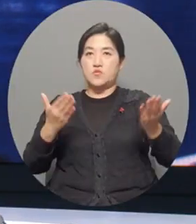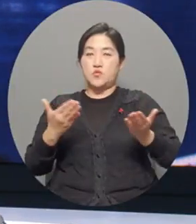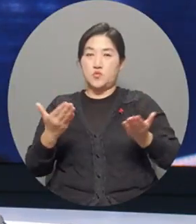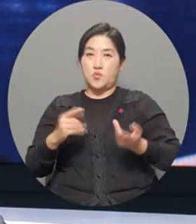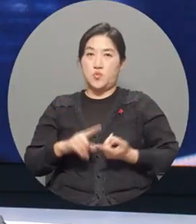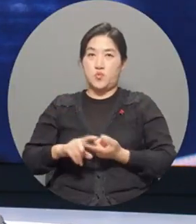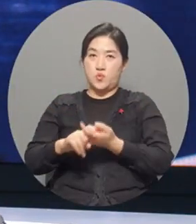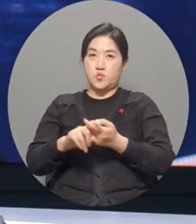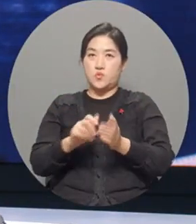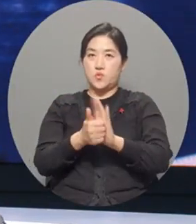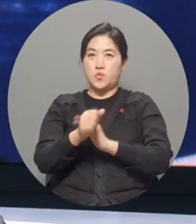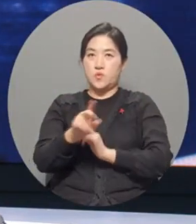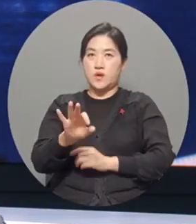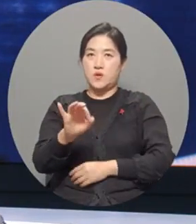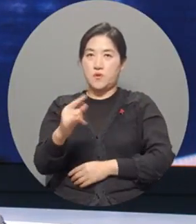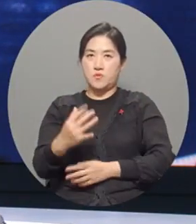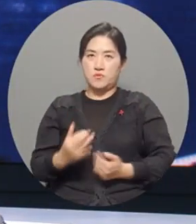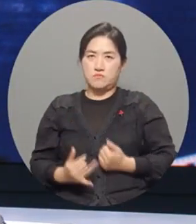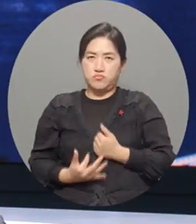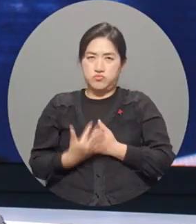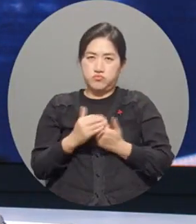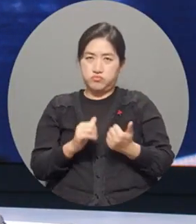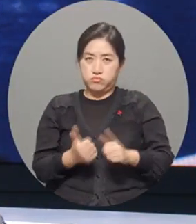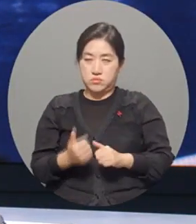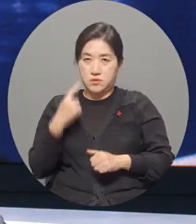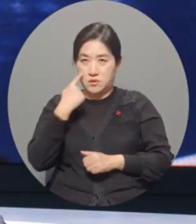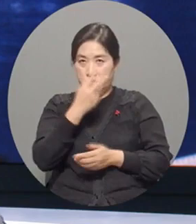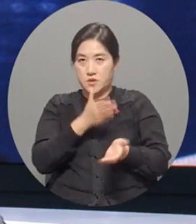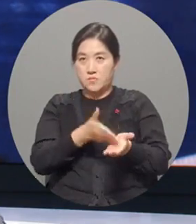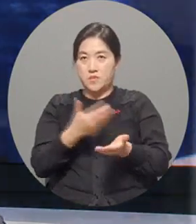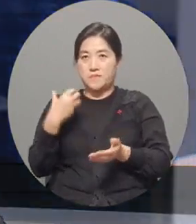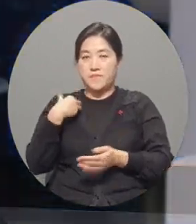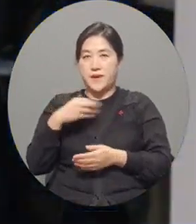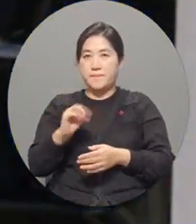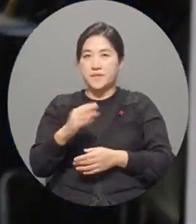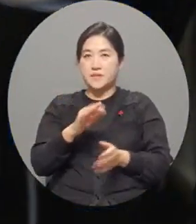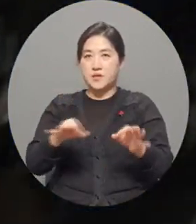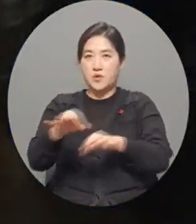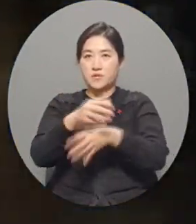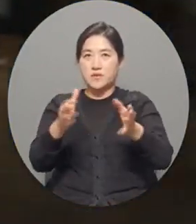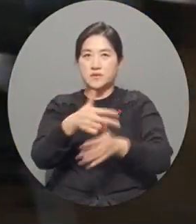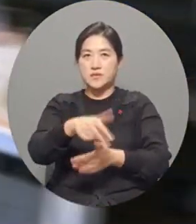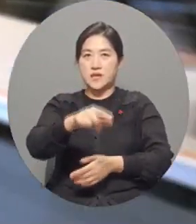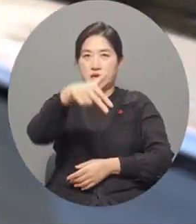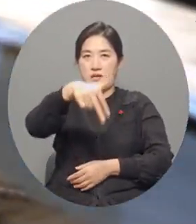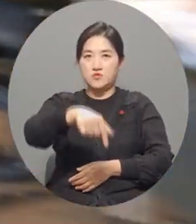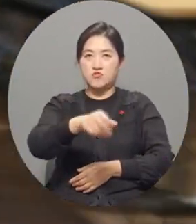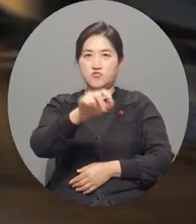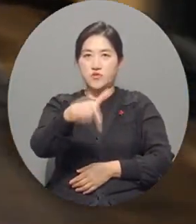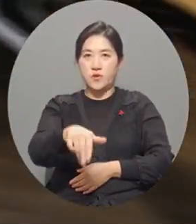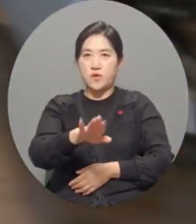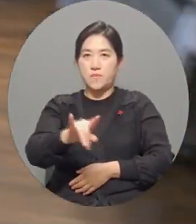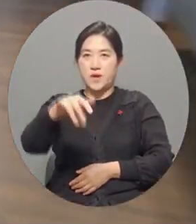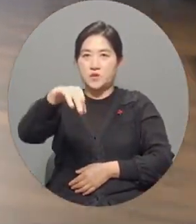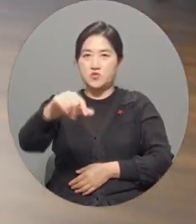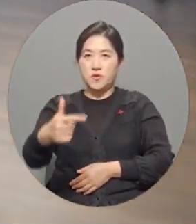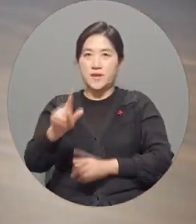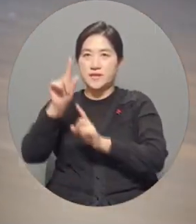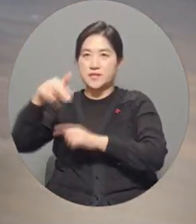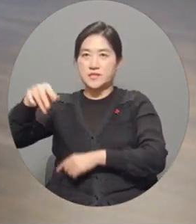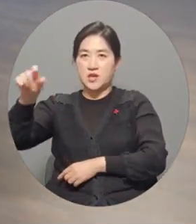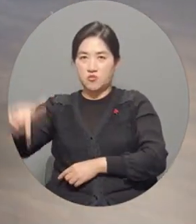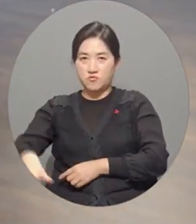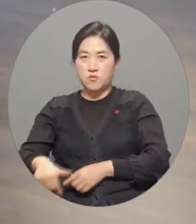건설노조원 고 양회동 씨 분신 사건을 검증 보도한 MBC 경제팀의 차주혁, 배주한, 이재욱 기자가